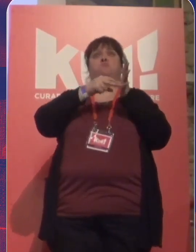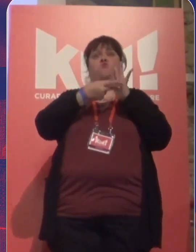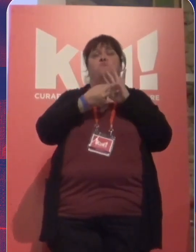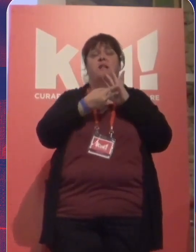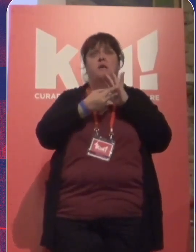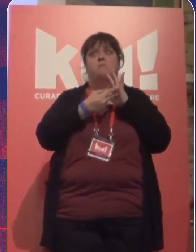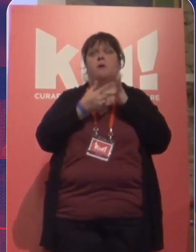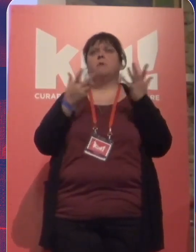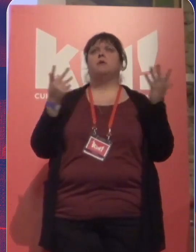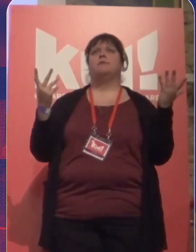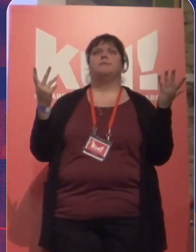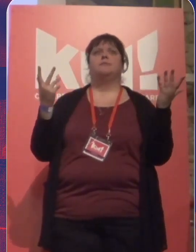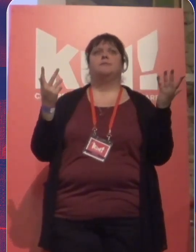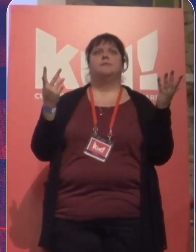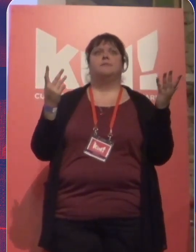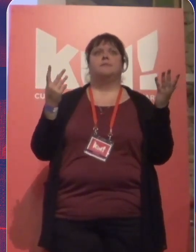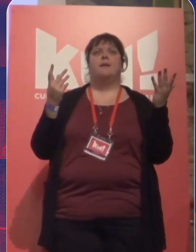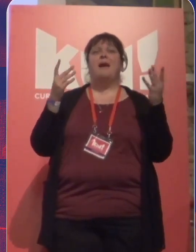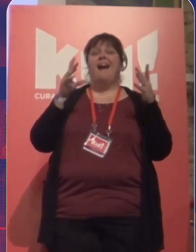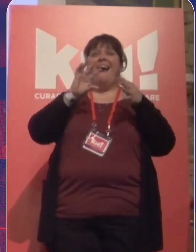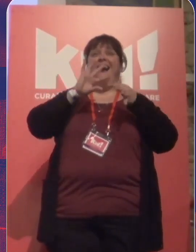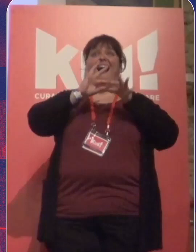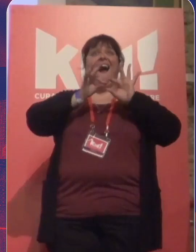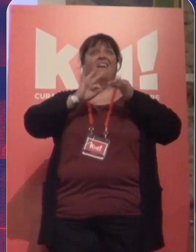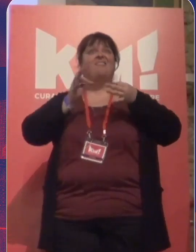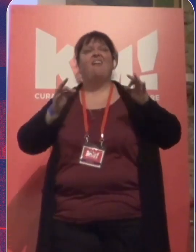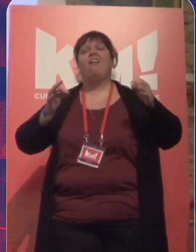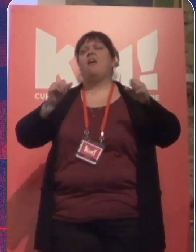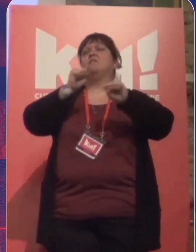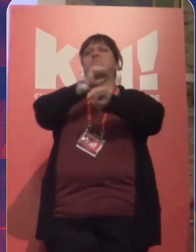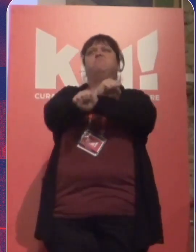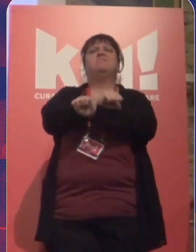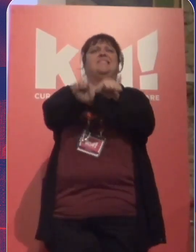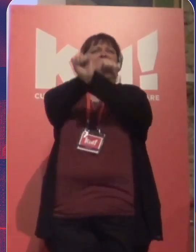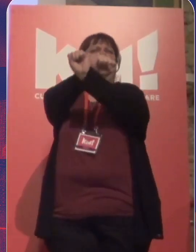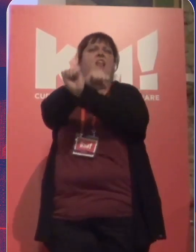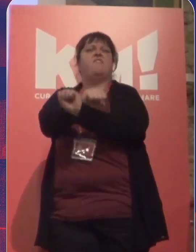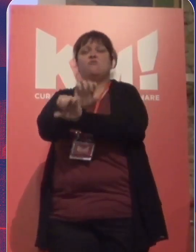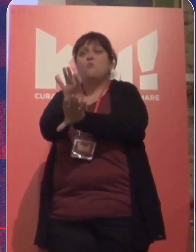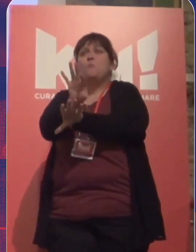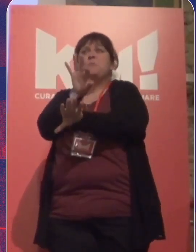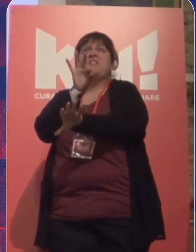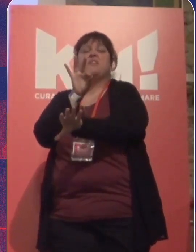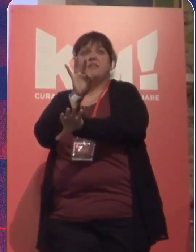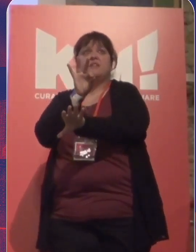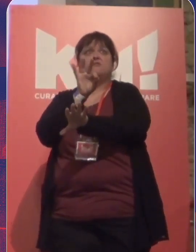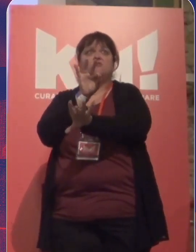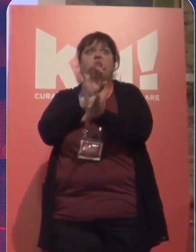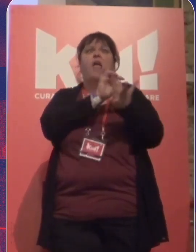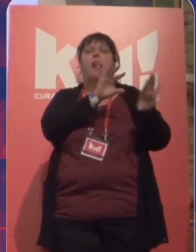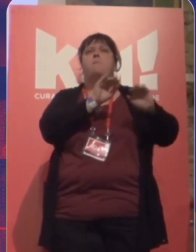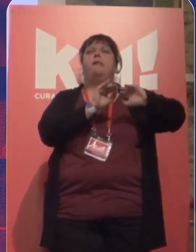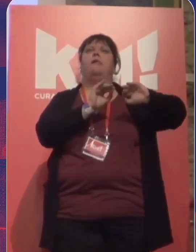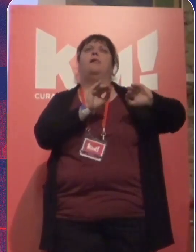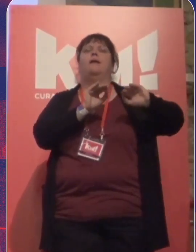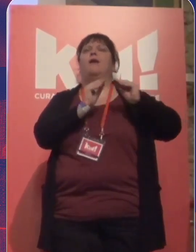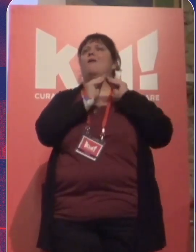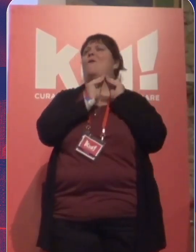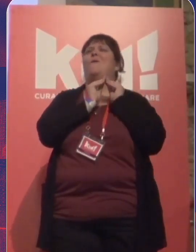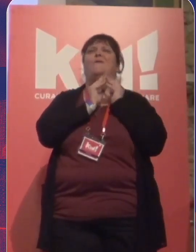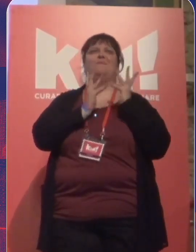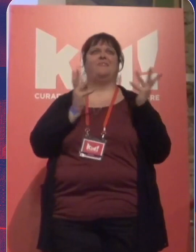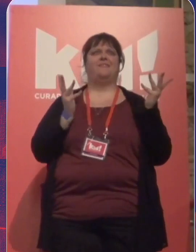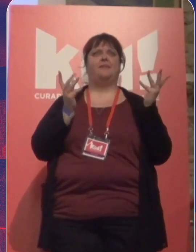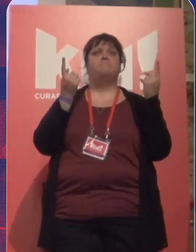preferiscano le catene la schiavitù alla libertà questo è uno dei paradossi